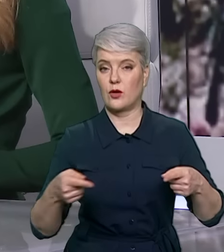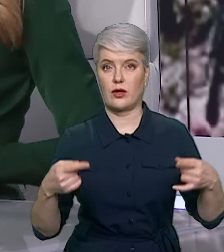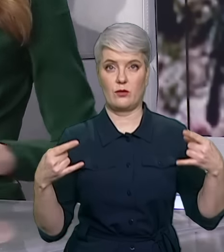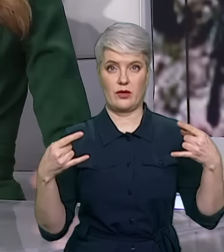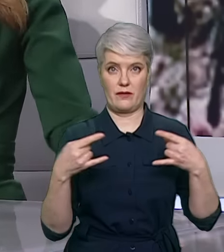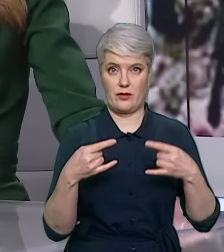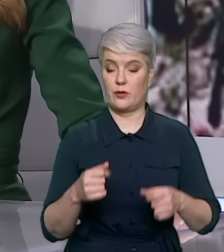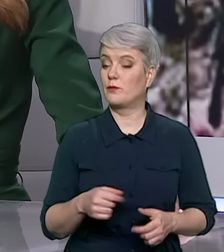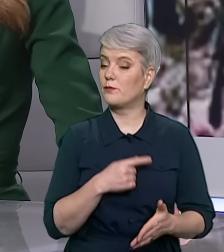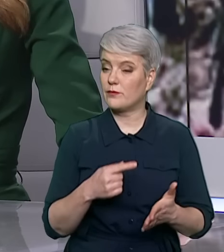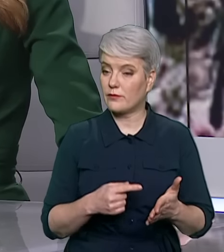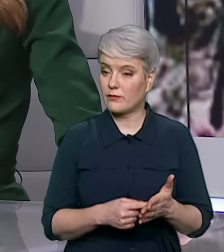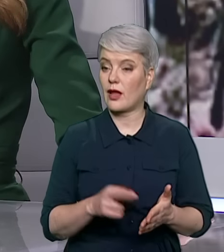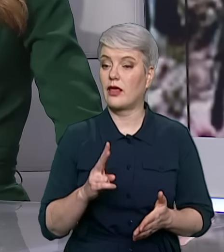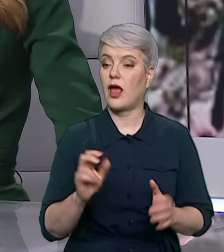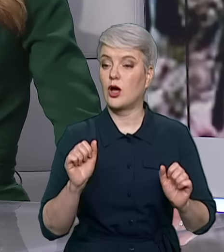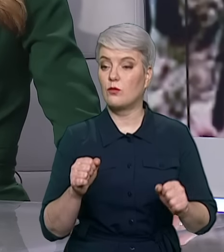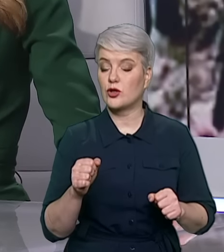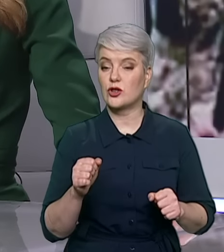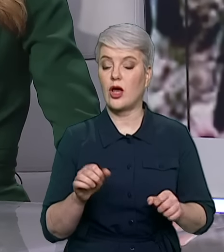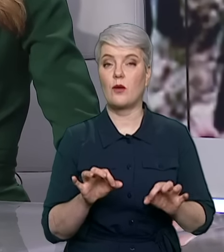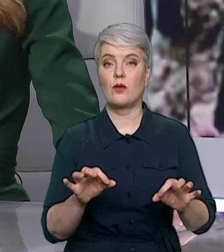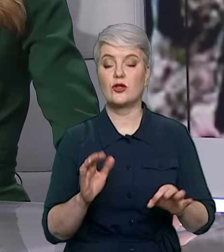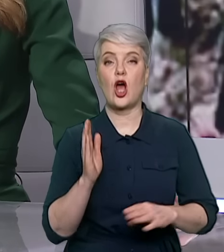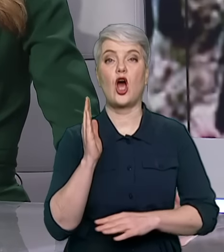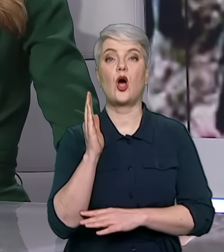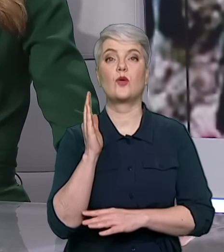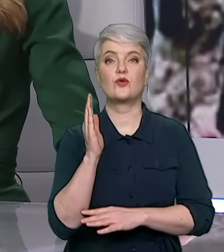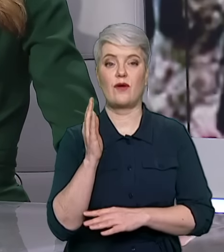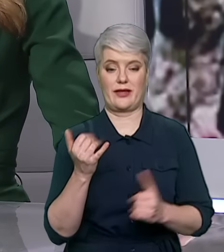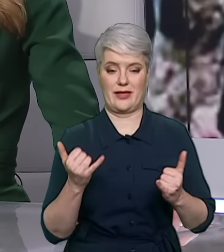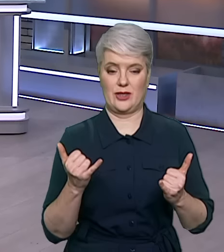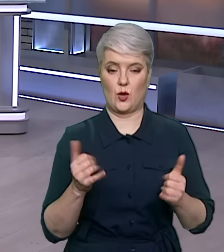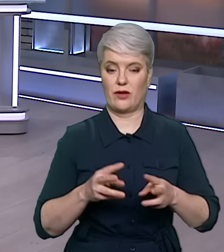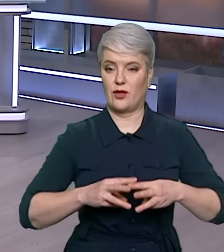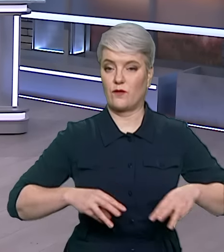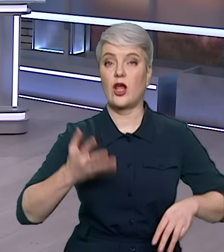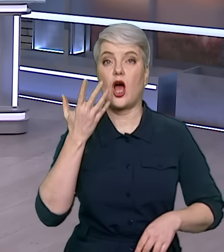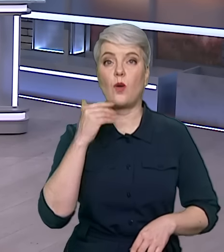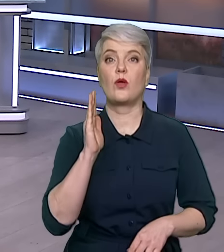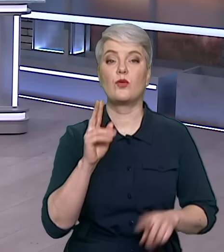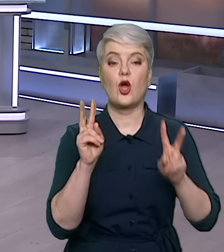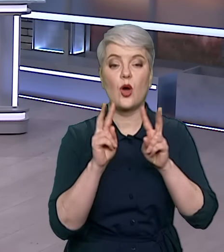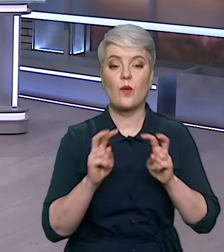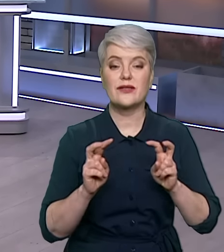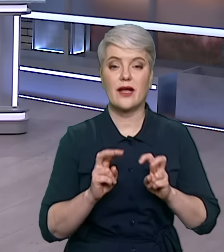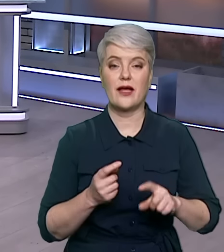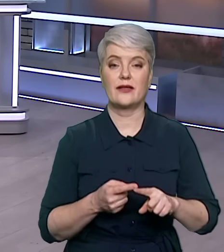сьогоднішнє голосування в Верховній Раді? Чи стало більш зрозуміло, коли саме почнуть розглядати цей законопроект?